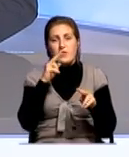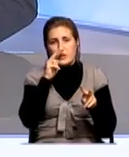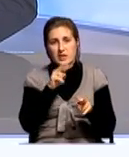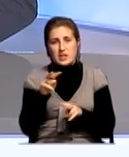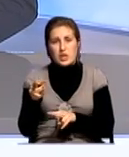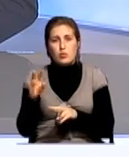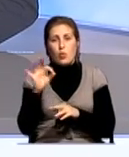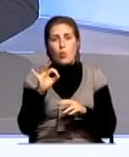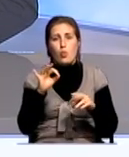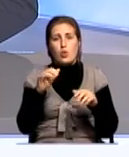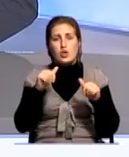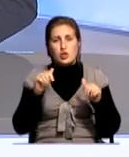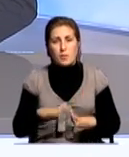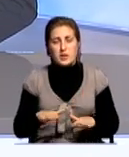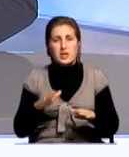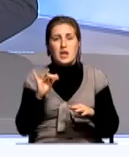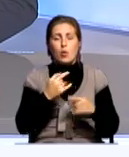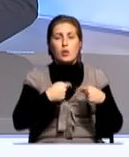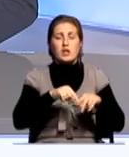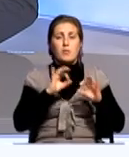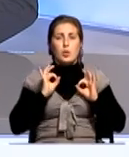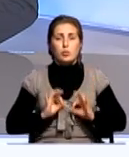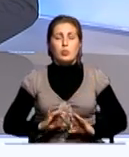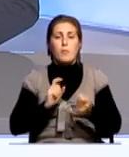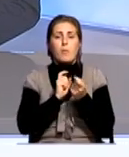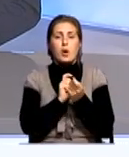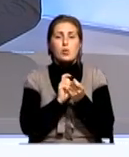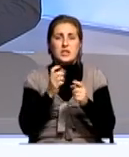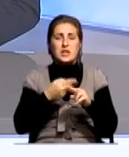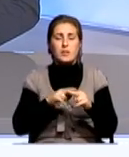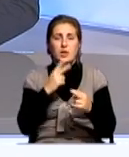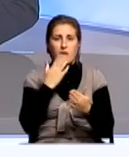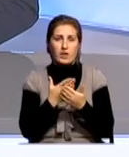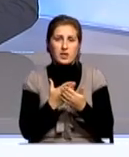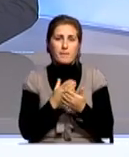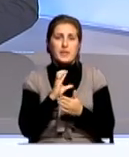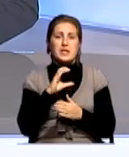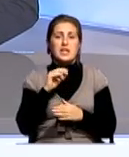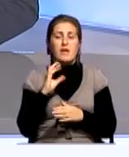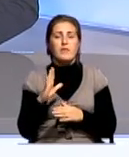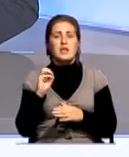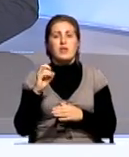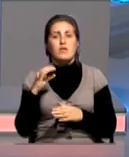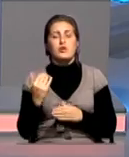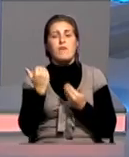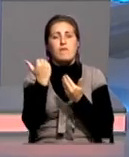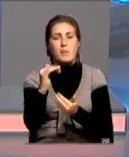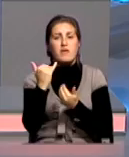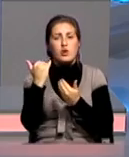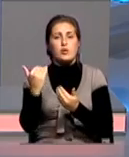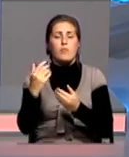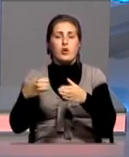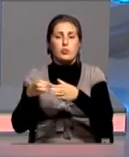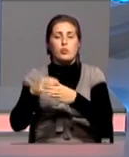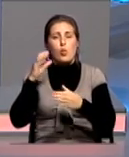решимости этих органов в том числе и органов прокуратуры бороться с этим явлением Станислав евич вам и вашему ведомству